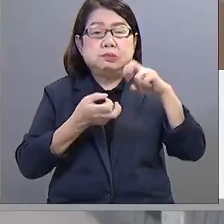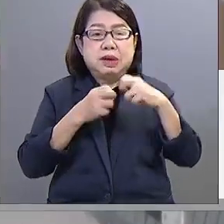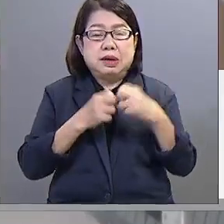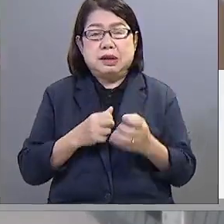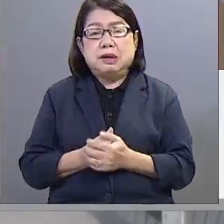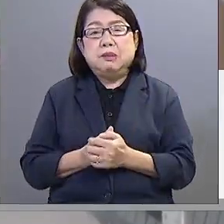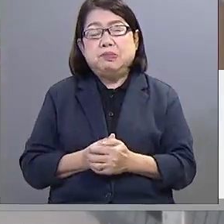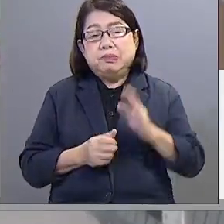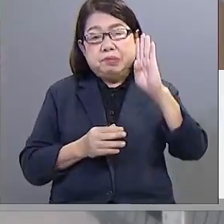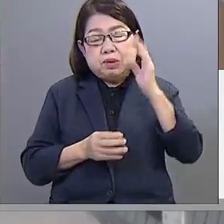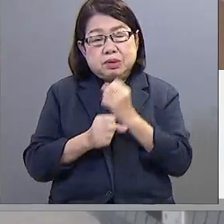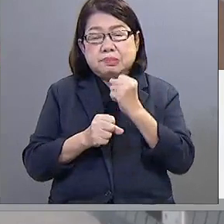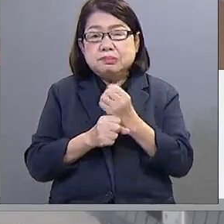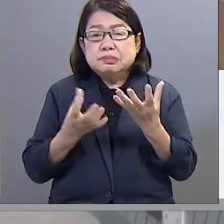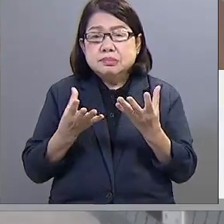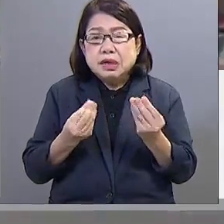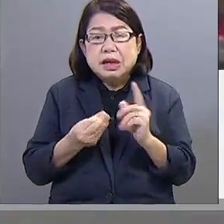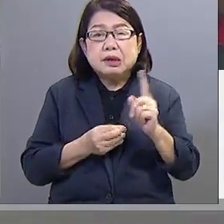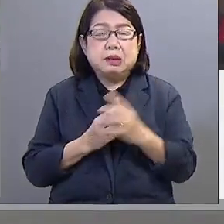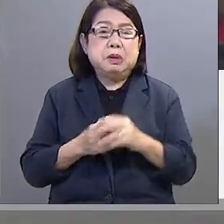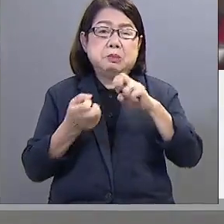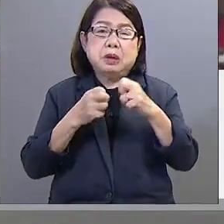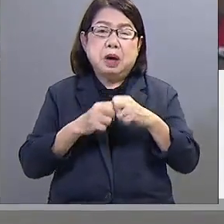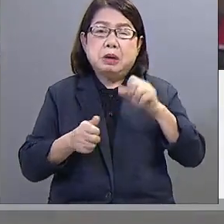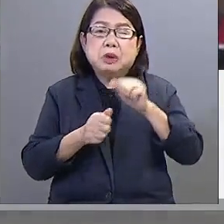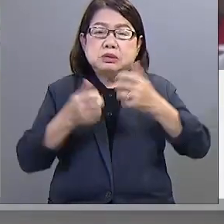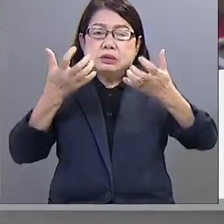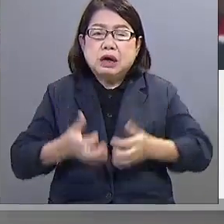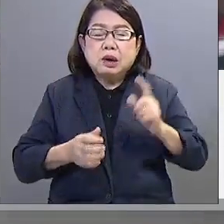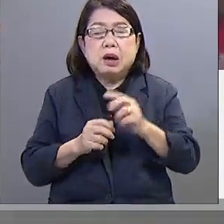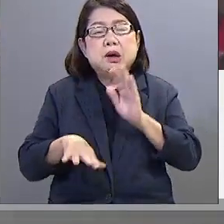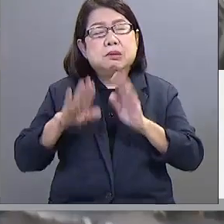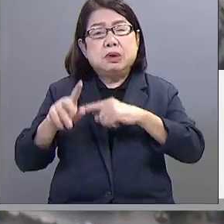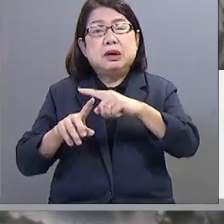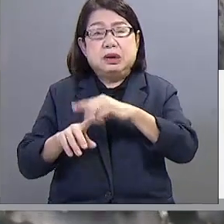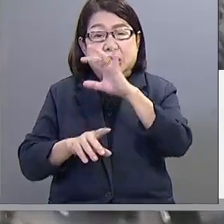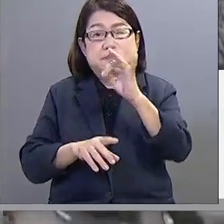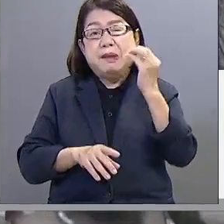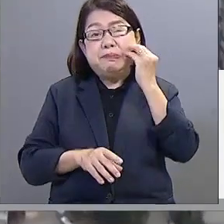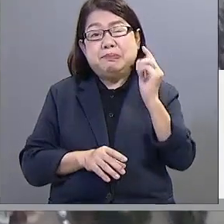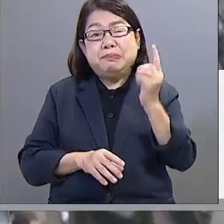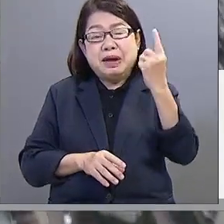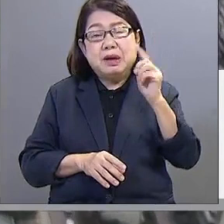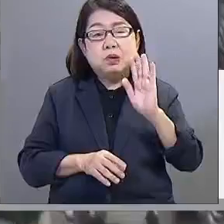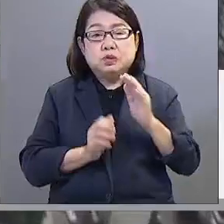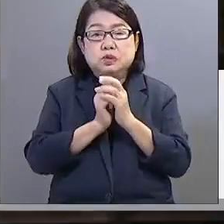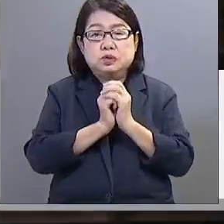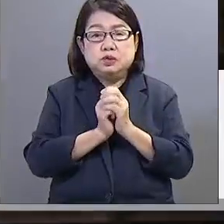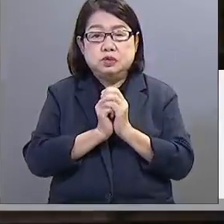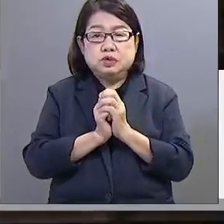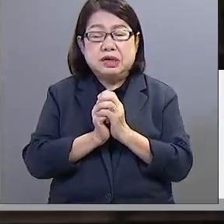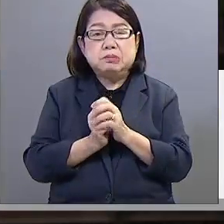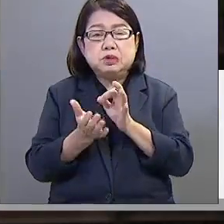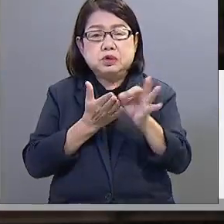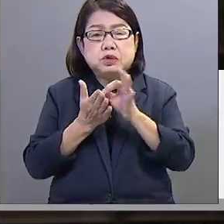ะคะก็ยิ่งซ้ำเติมสถานการณ์ให้แย่ลงไปอีกค่ะโดยเดือนสิงหาคมราคาบ้านใหม่ใน70เมืองของจีนลดลงเกินกว่าคา